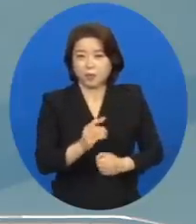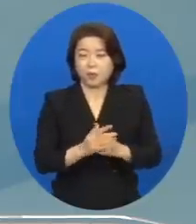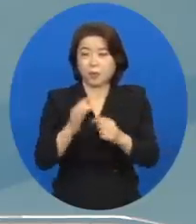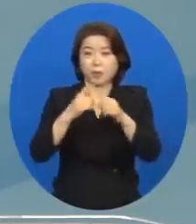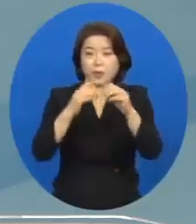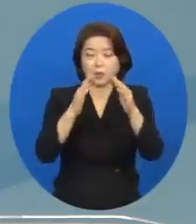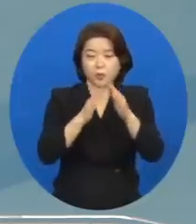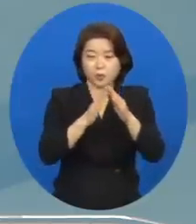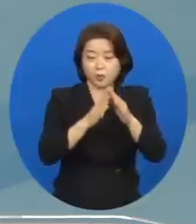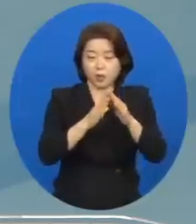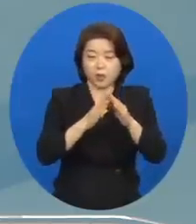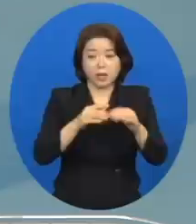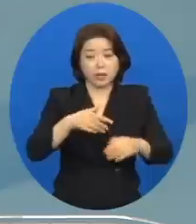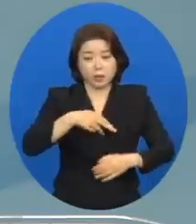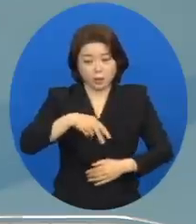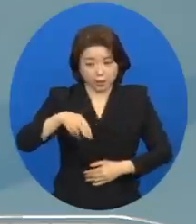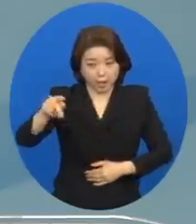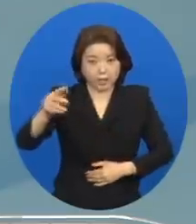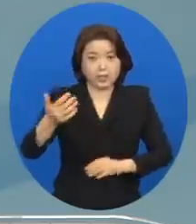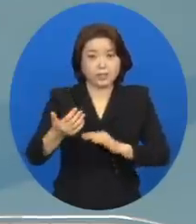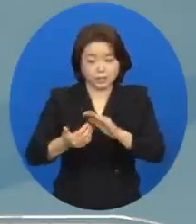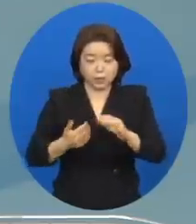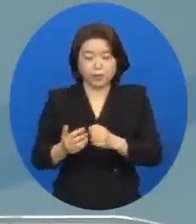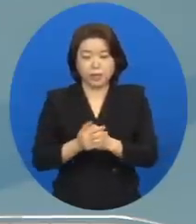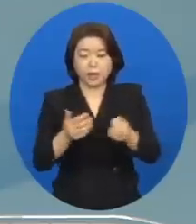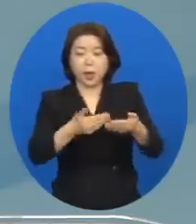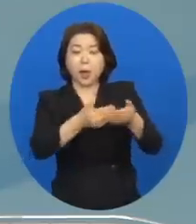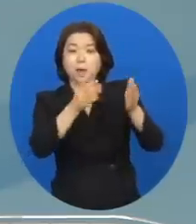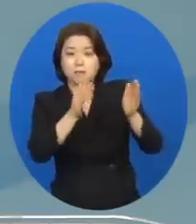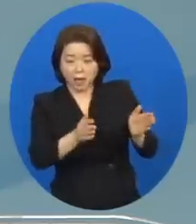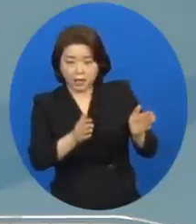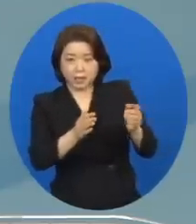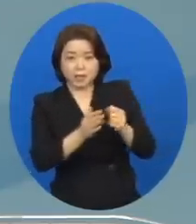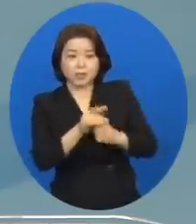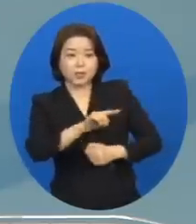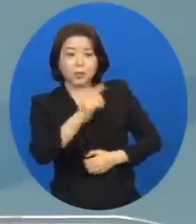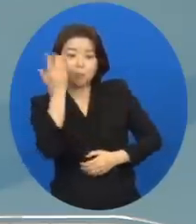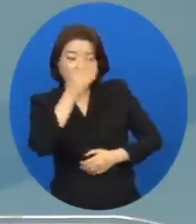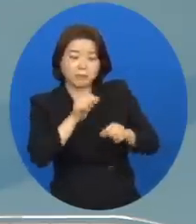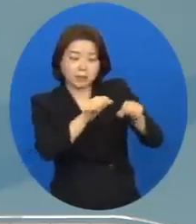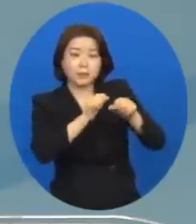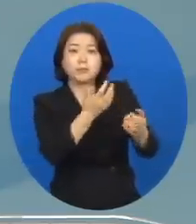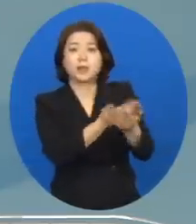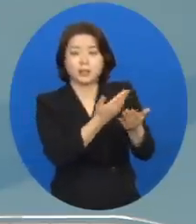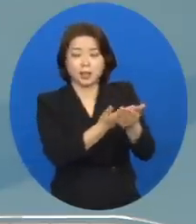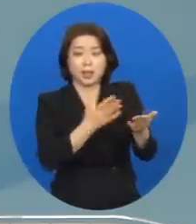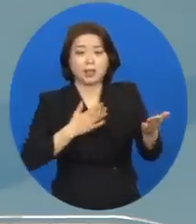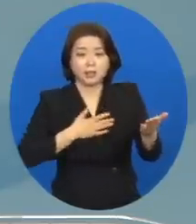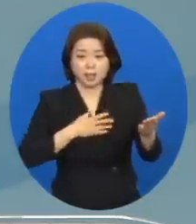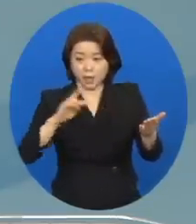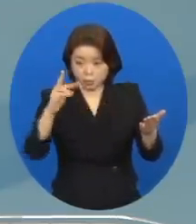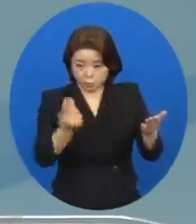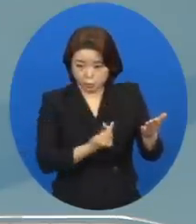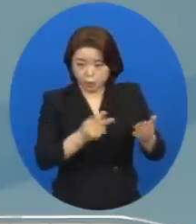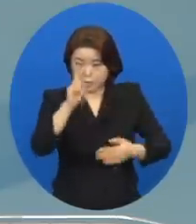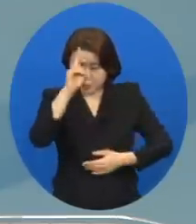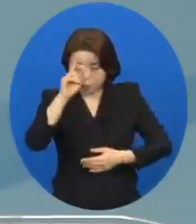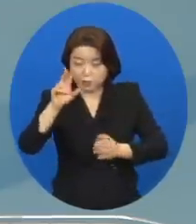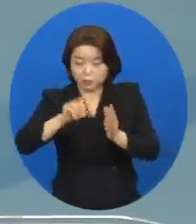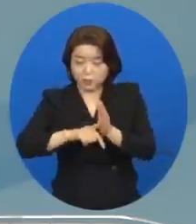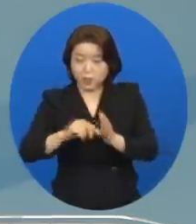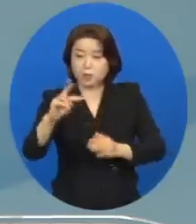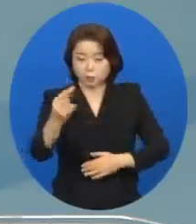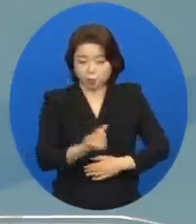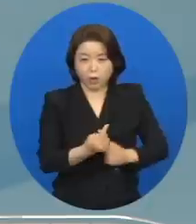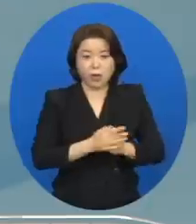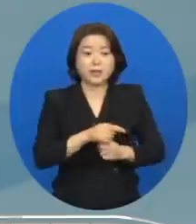교회로 가면서 방을 좀 치워달라, 제가 점심때쯤 돌아오게 되니까 방을 좀